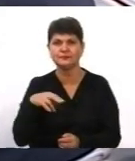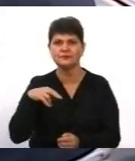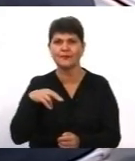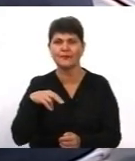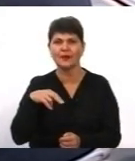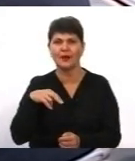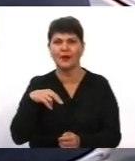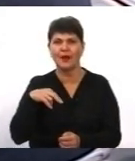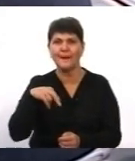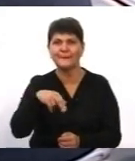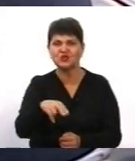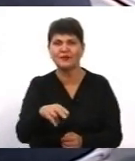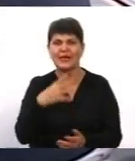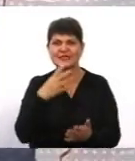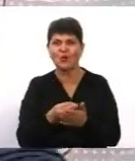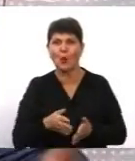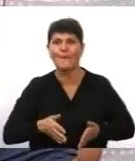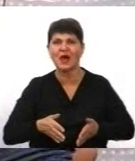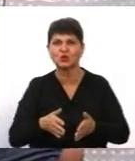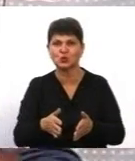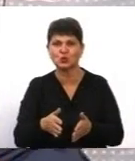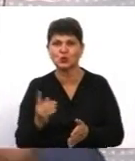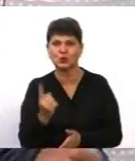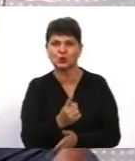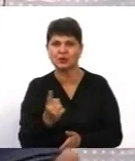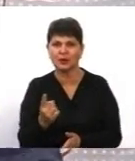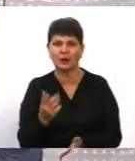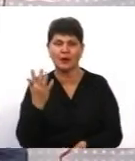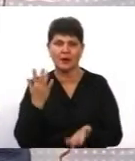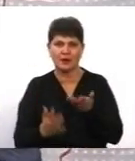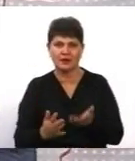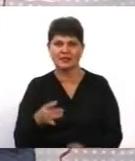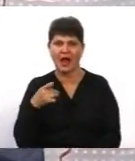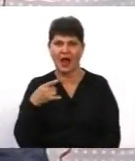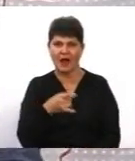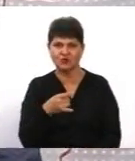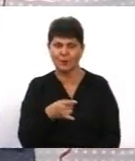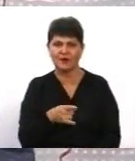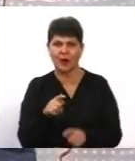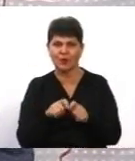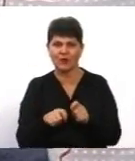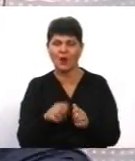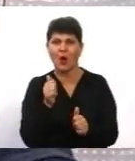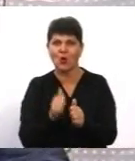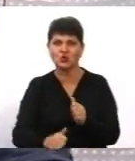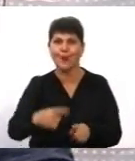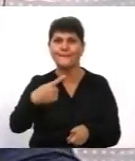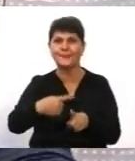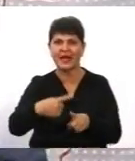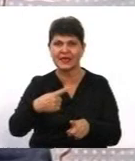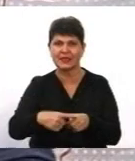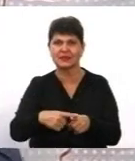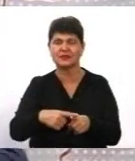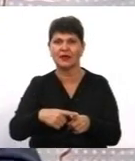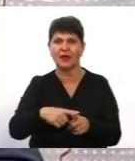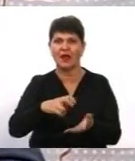маршруті. Ну, тобто, як там, наприклад, якщо аналогію з автомобілем проводити, то там на кожному перехресті, наприклад, вийти з автомобіля,